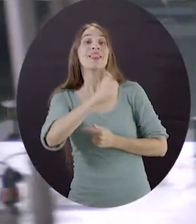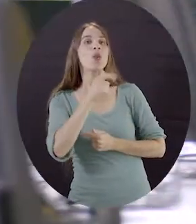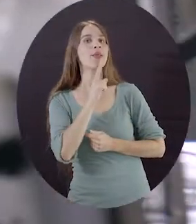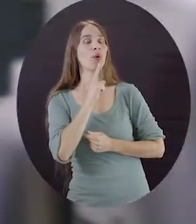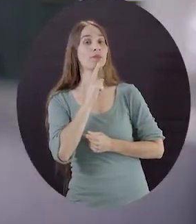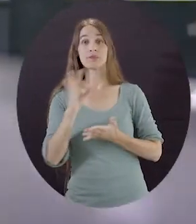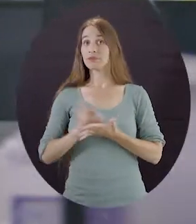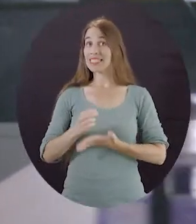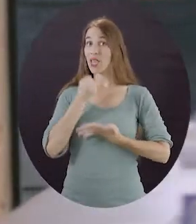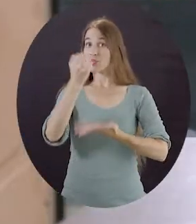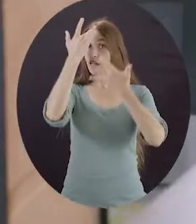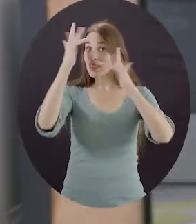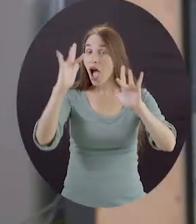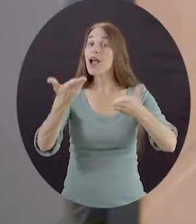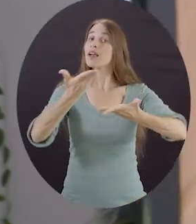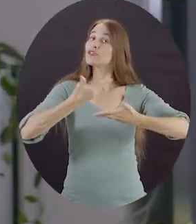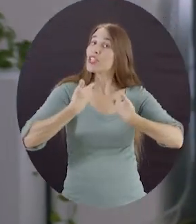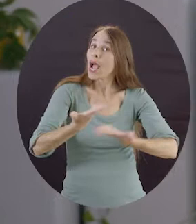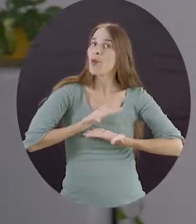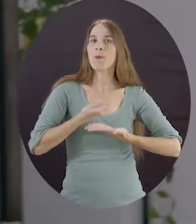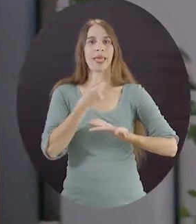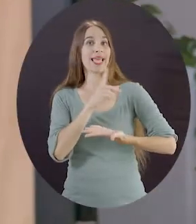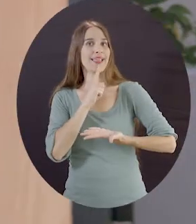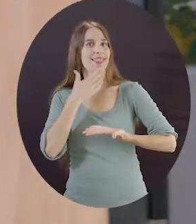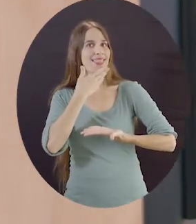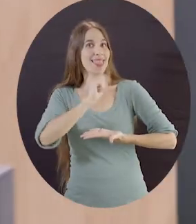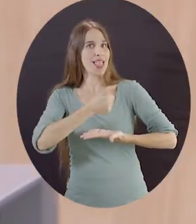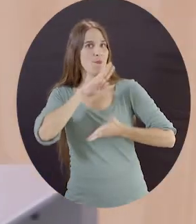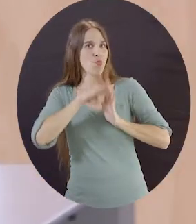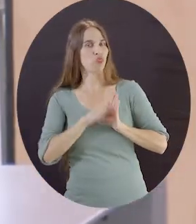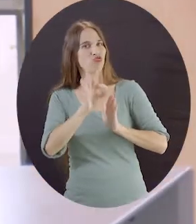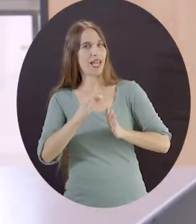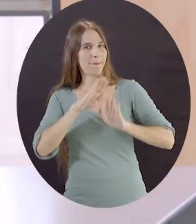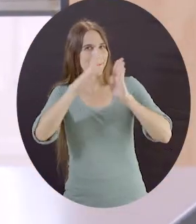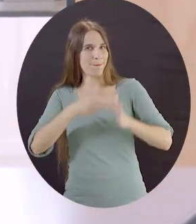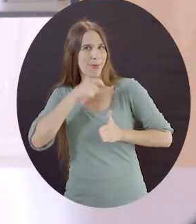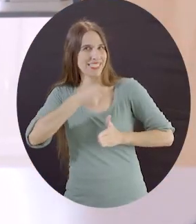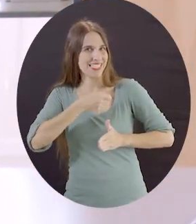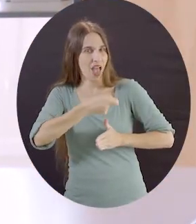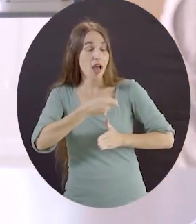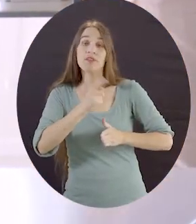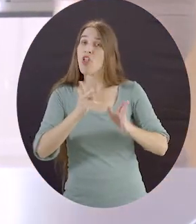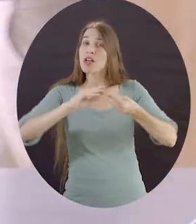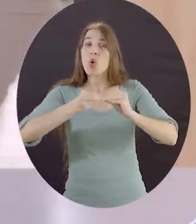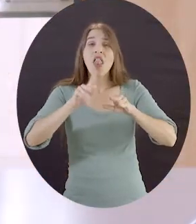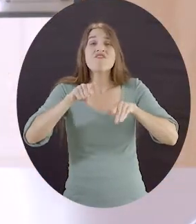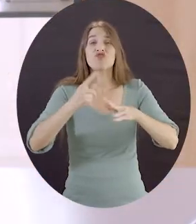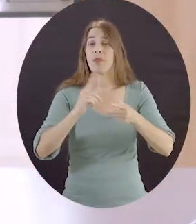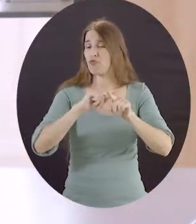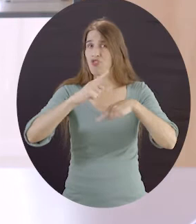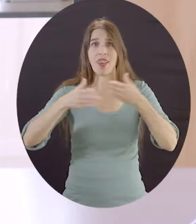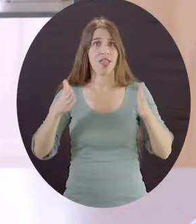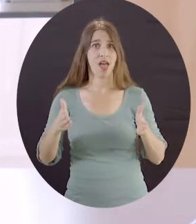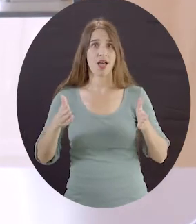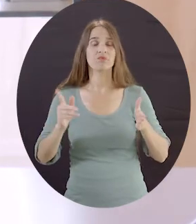נמוכים. משרד האוצר דאג שתקבלו מחיר נמוך בעבור ניהול הפנסיה שלכם. תוכלו לחסוך עד 2,000 שקלים בשנה. קרנות